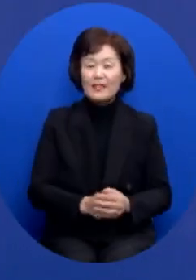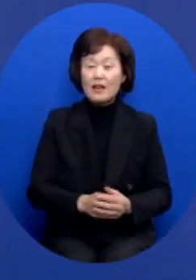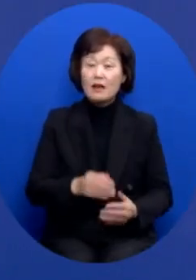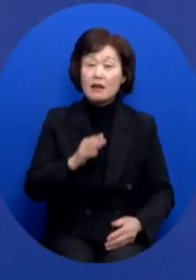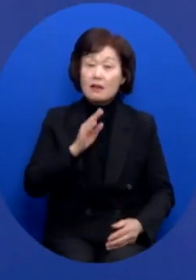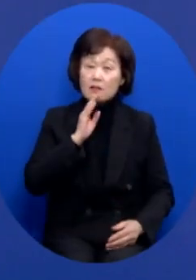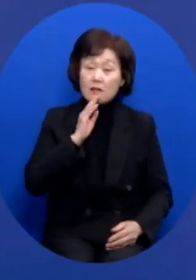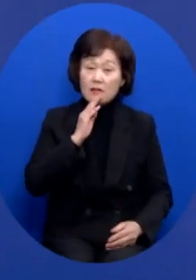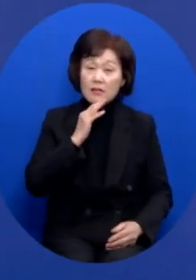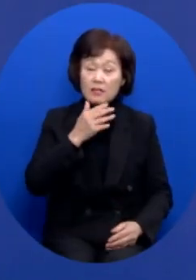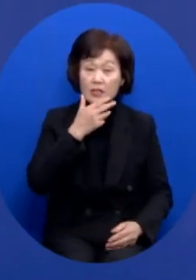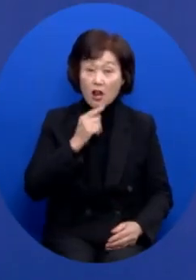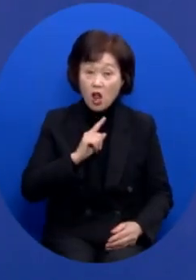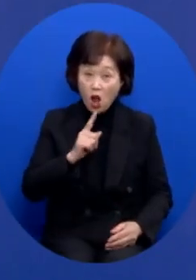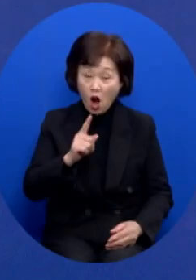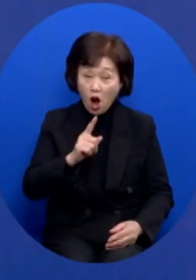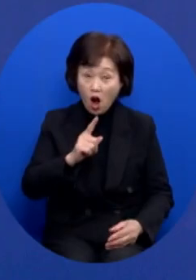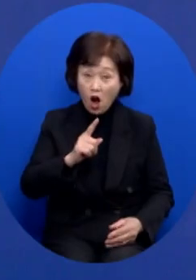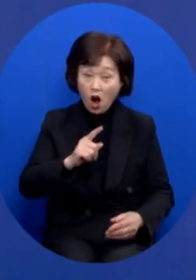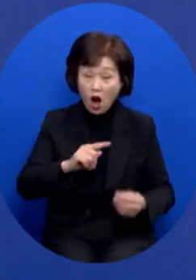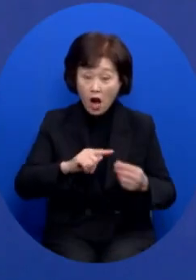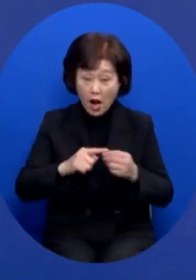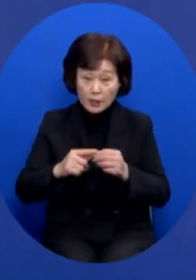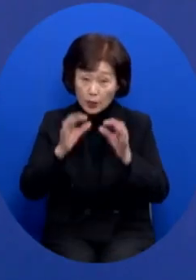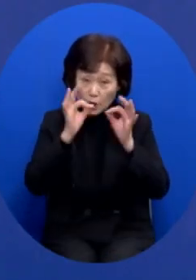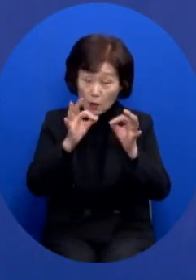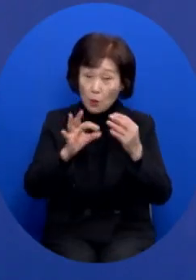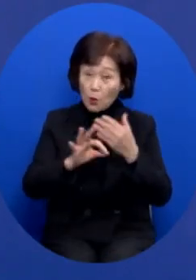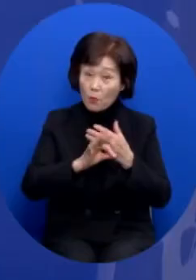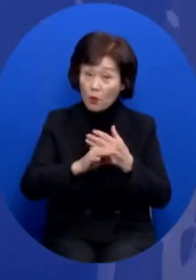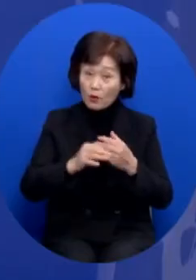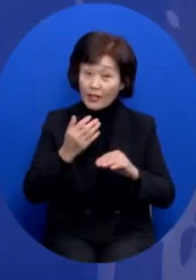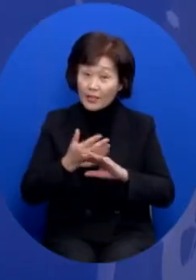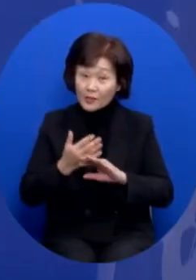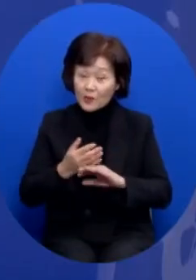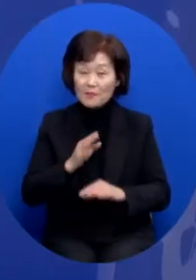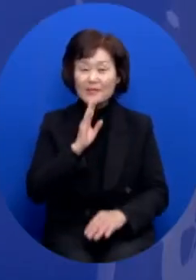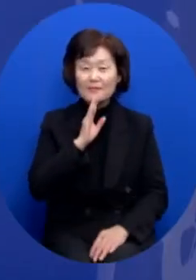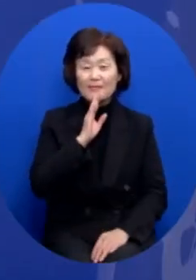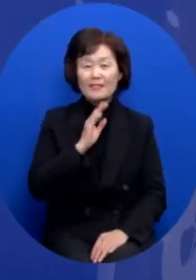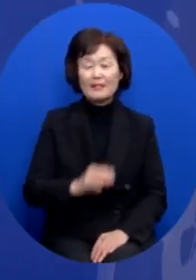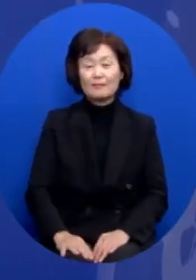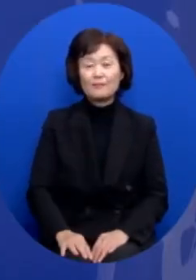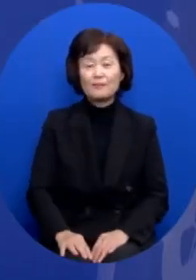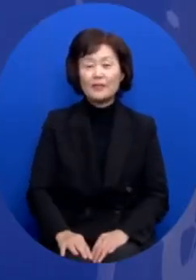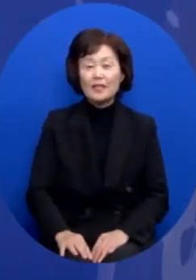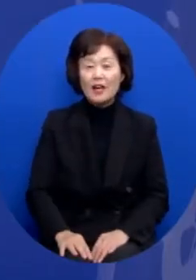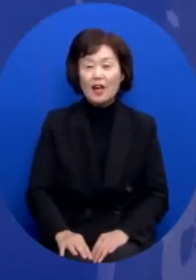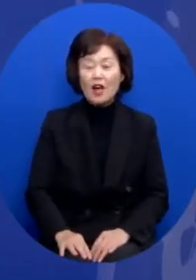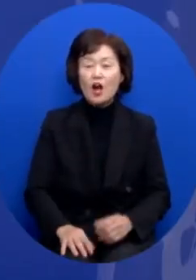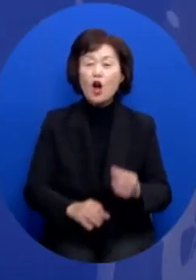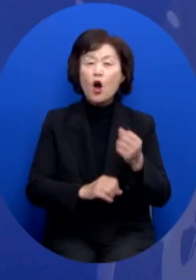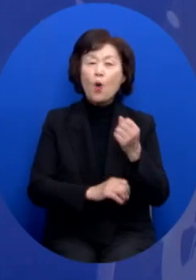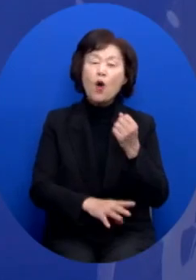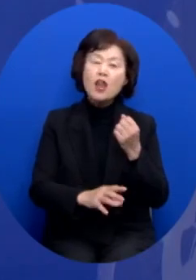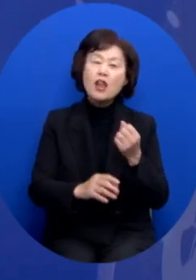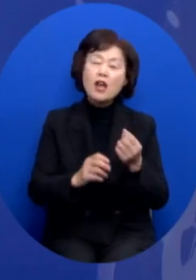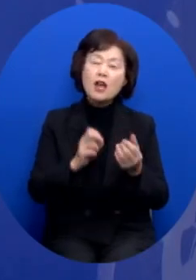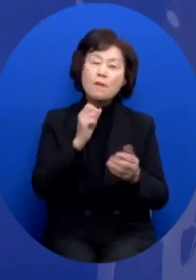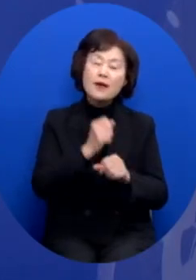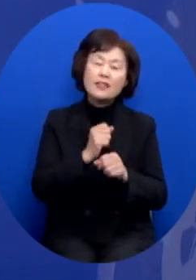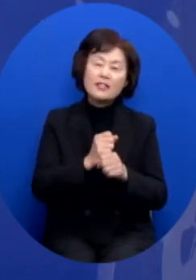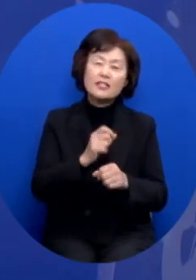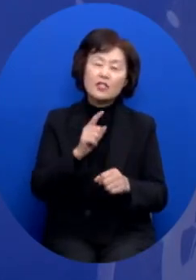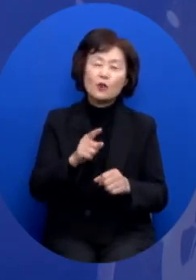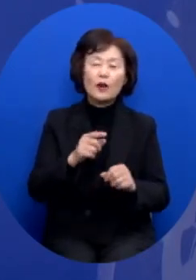네. 원곡이랑은 독일어 원곡이랑은 좀 다른 부분이 있다죠? 네, 그렇습니다. 이 영문 가사 또한 원곡과 조금 다른데요. 이